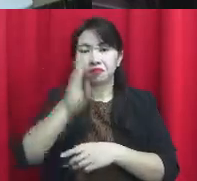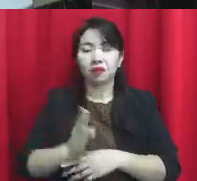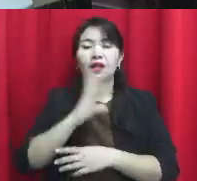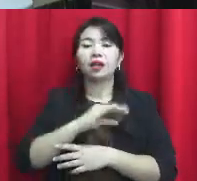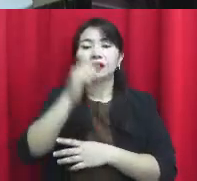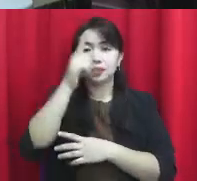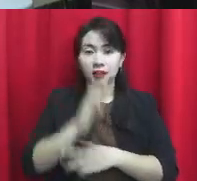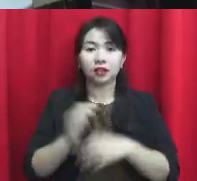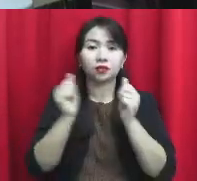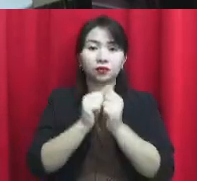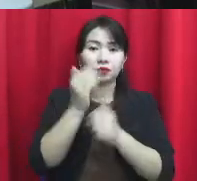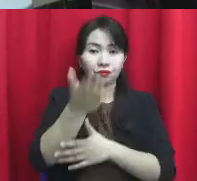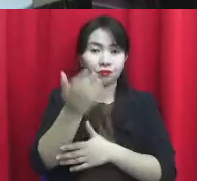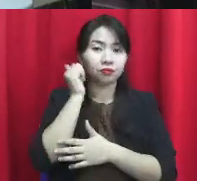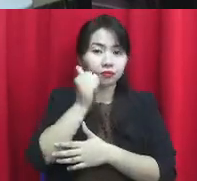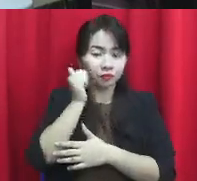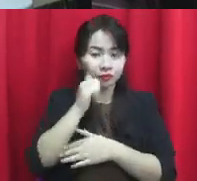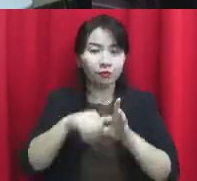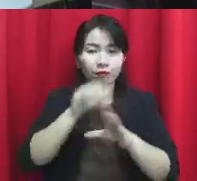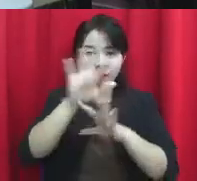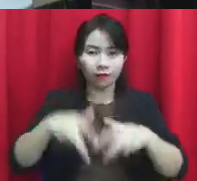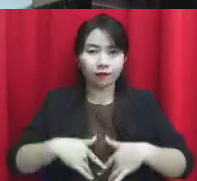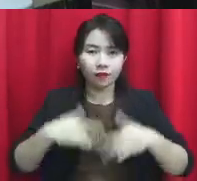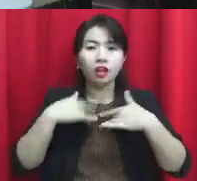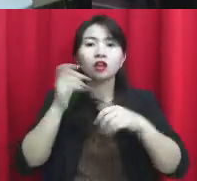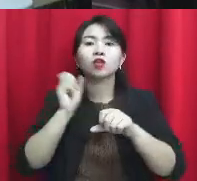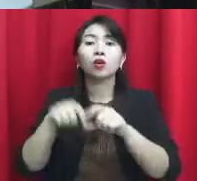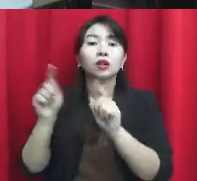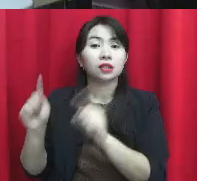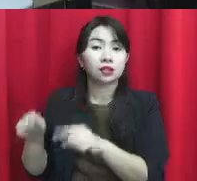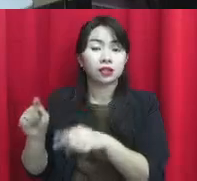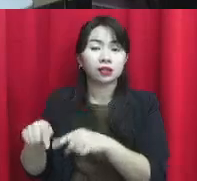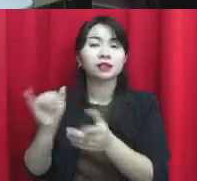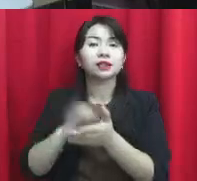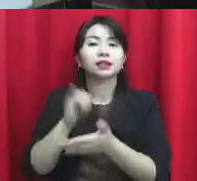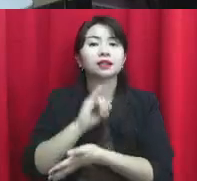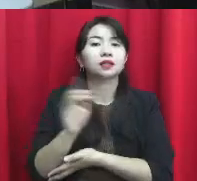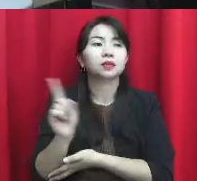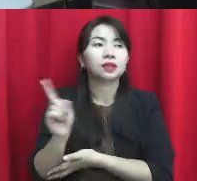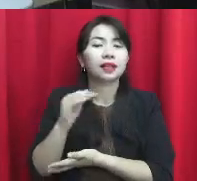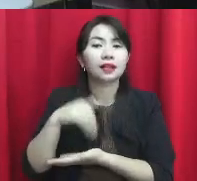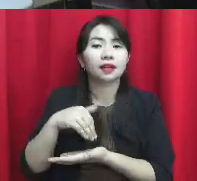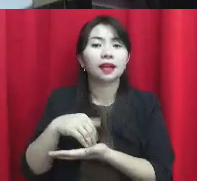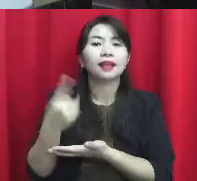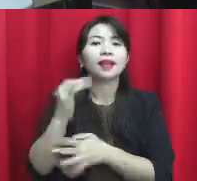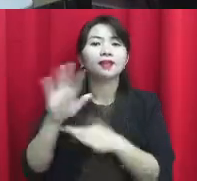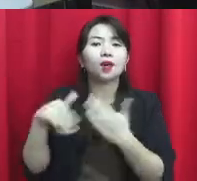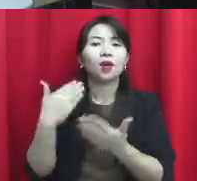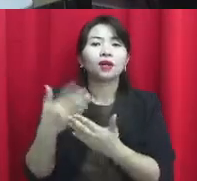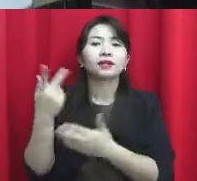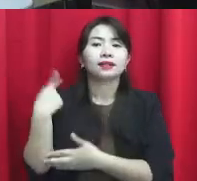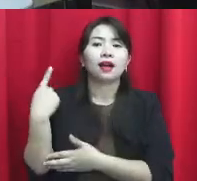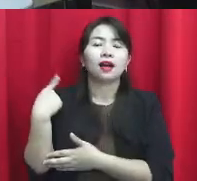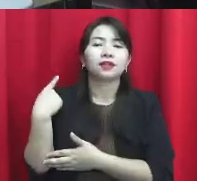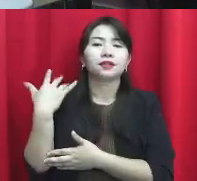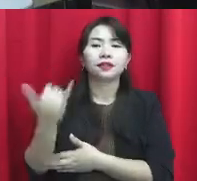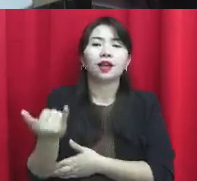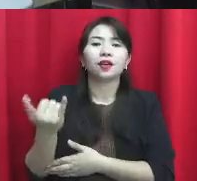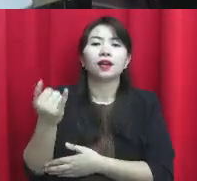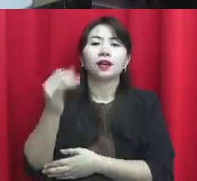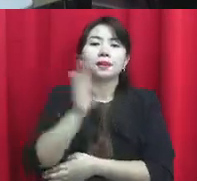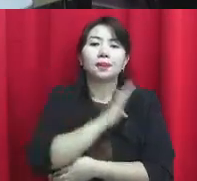Diyos sa araw-araw pamumuhay Kaya nga pagdating dito mga mga kapatid yun ang bitbit nila they have now the courage they have now the